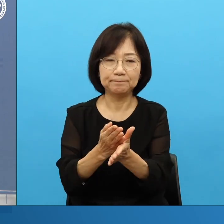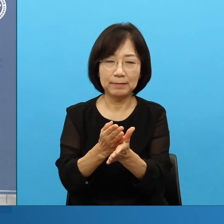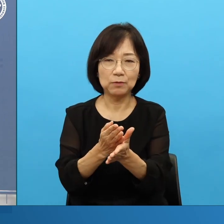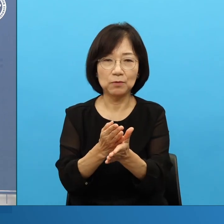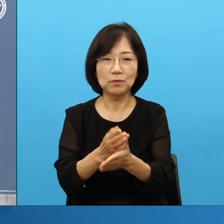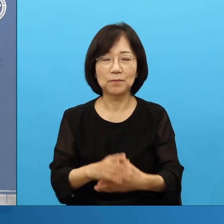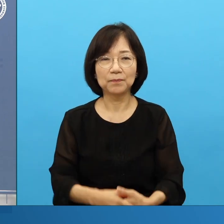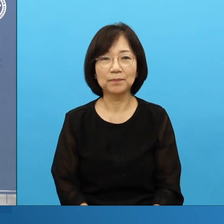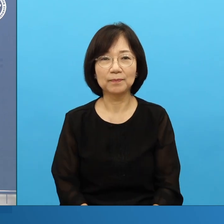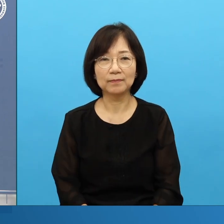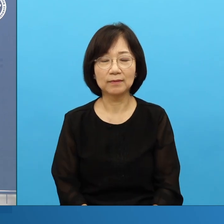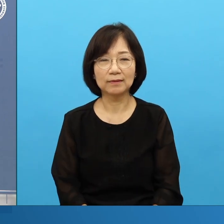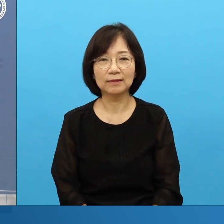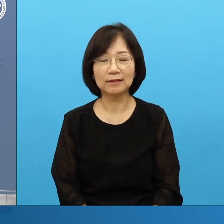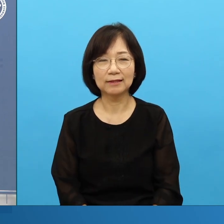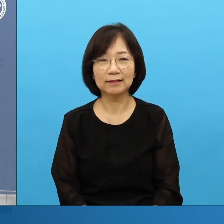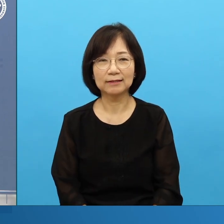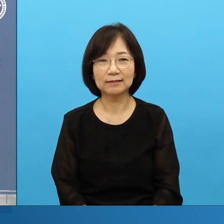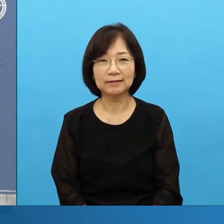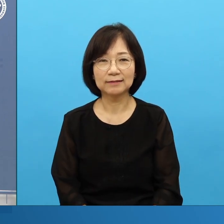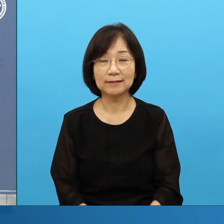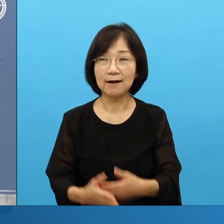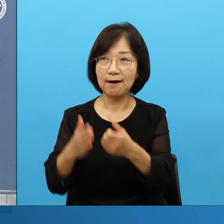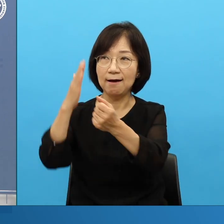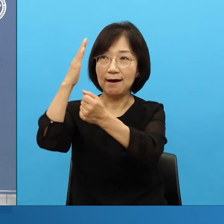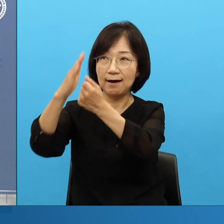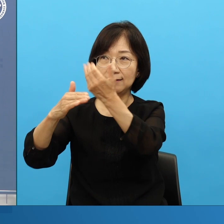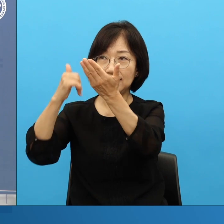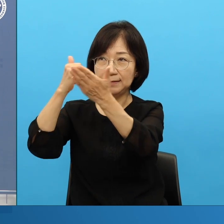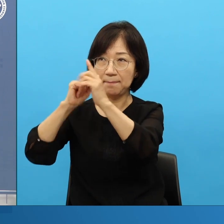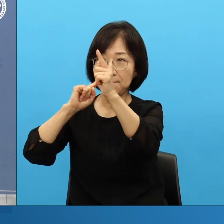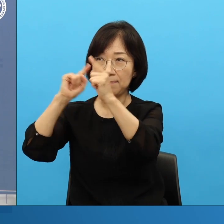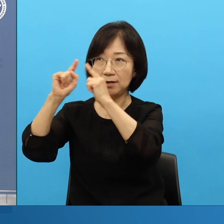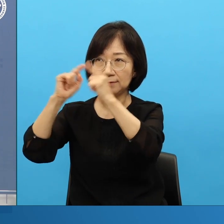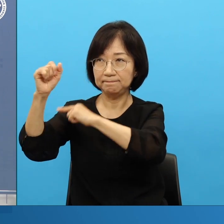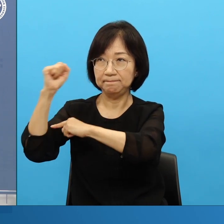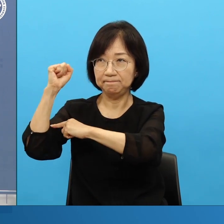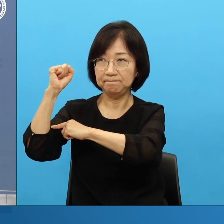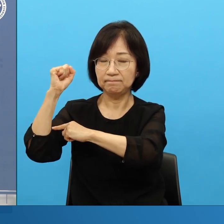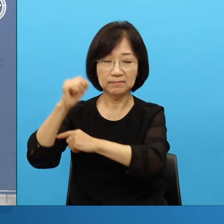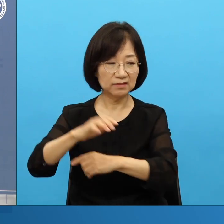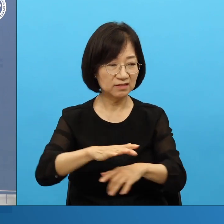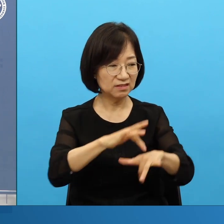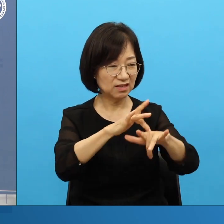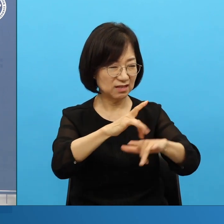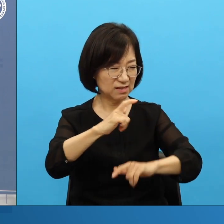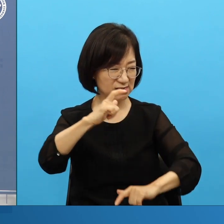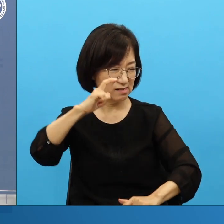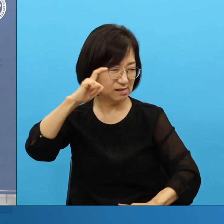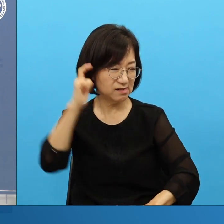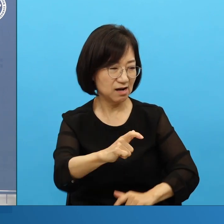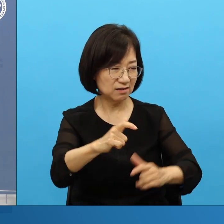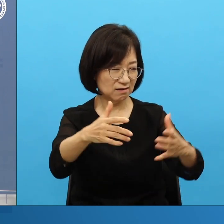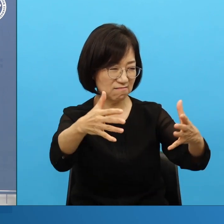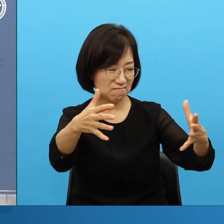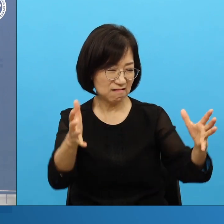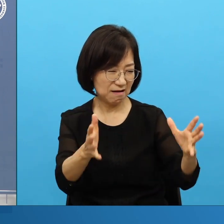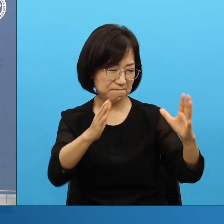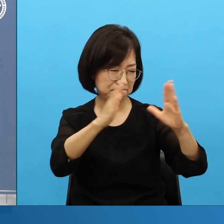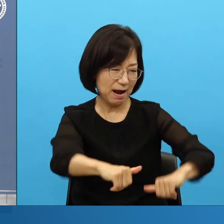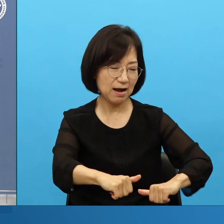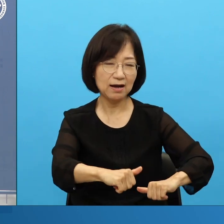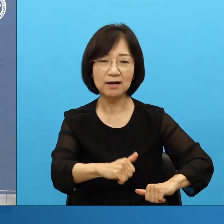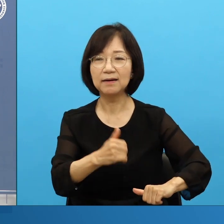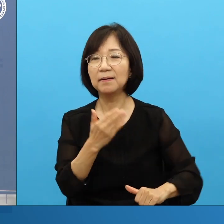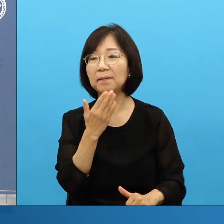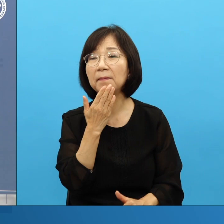이 하나님의 말씀이 강력한 이 진을 파할 수 있다. It is the spiritual laser of God that will destroy all unbelief, that will